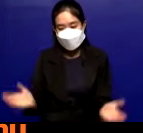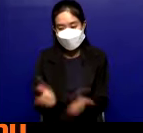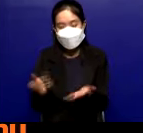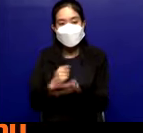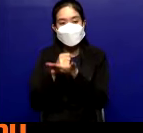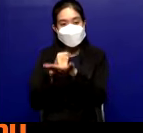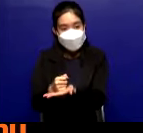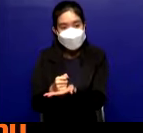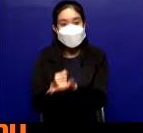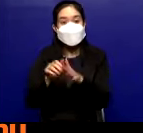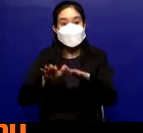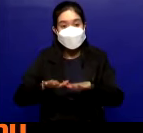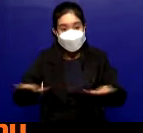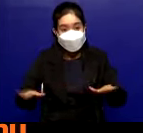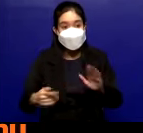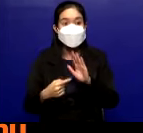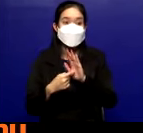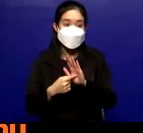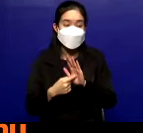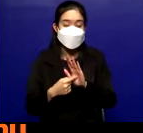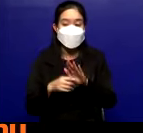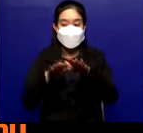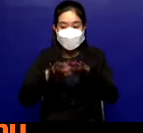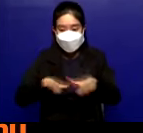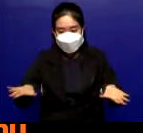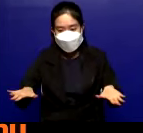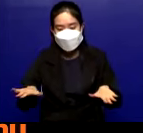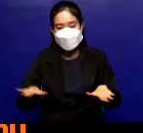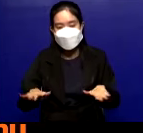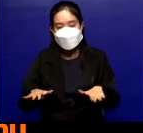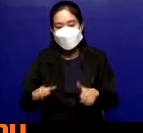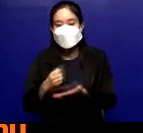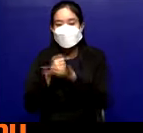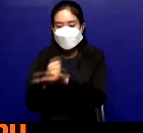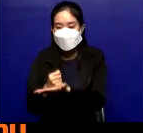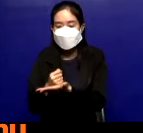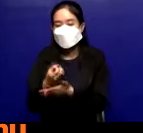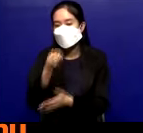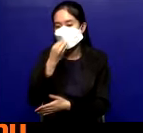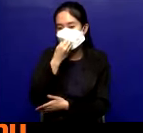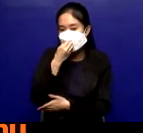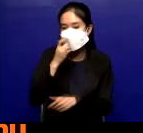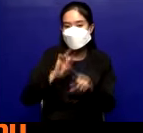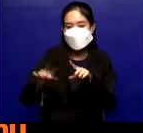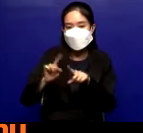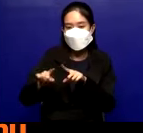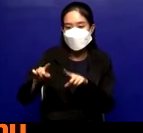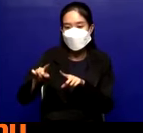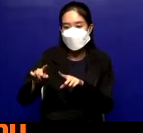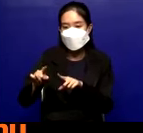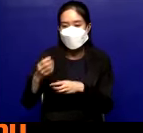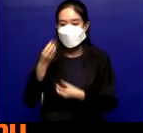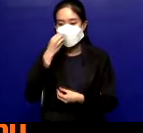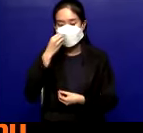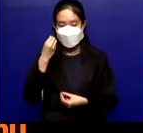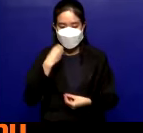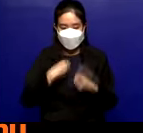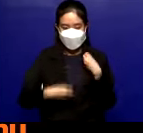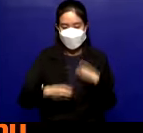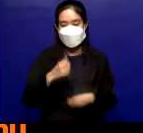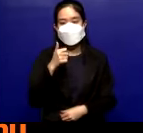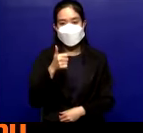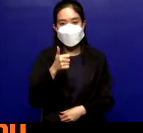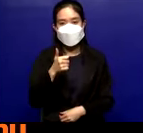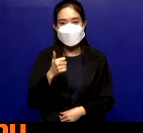เยาวชนเด็กก็จะได้รับสารอาหารครบถ้วนและเติบโตมาอย่างมีคุณภาพสามารถอ่านชื่อวัคซีนได้ถูกต้อง